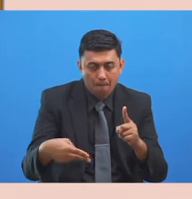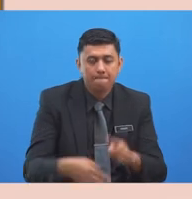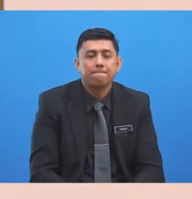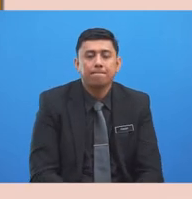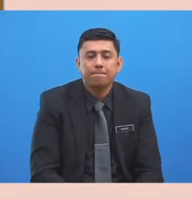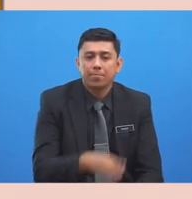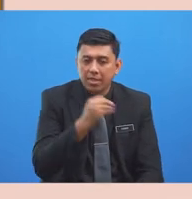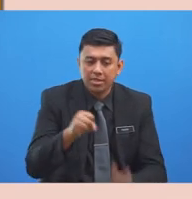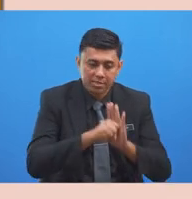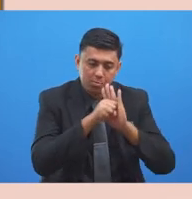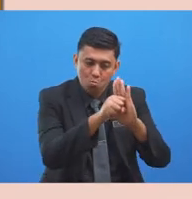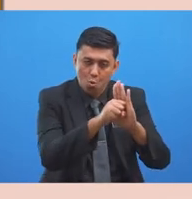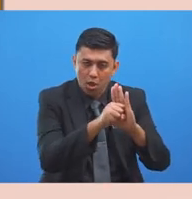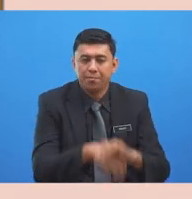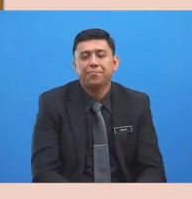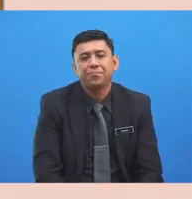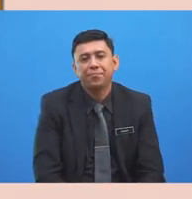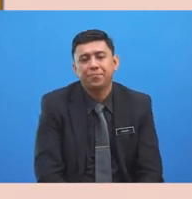dan simbol.